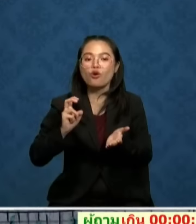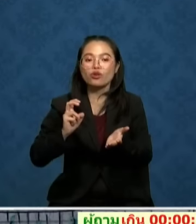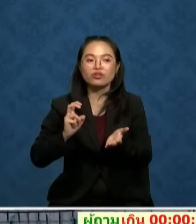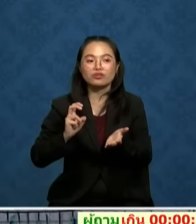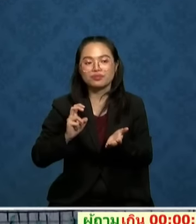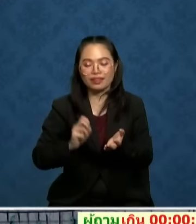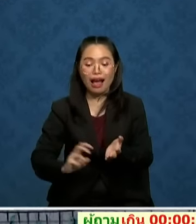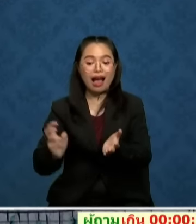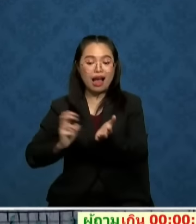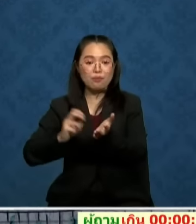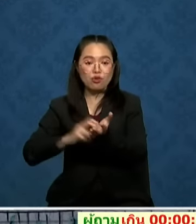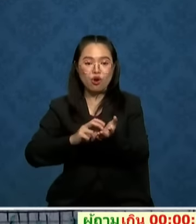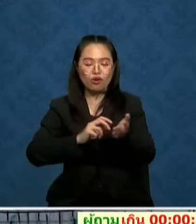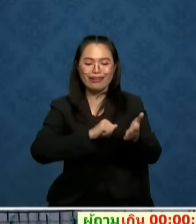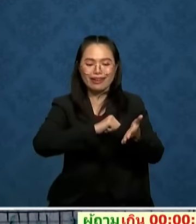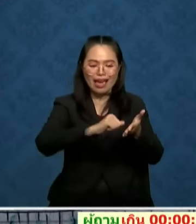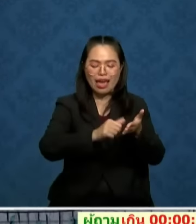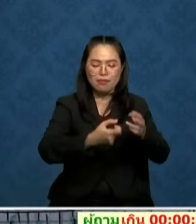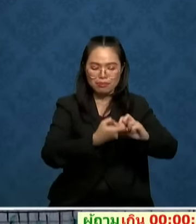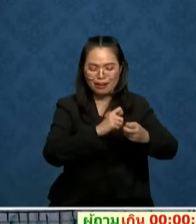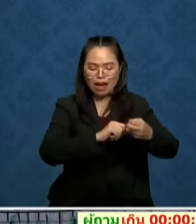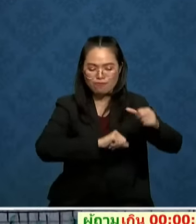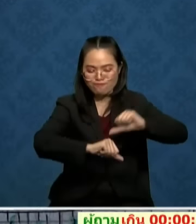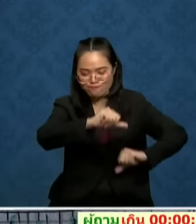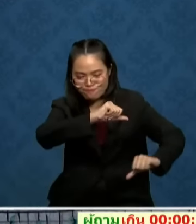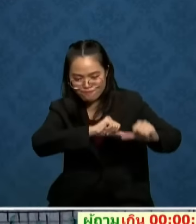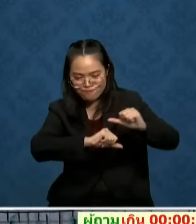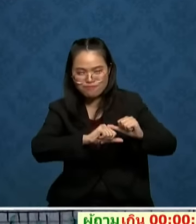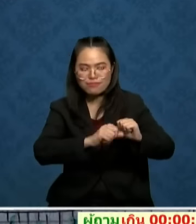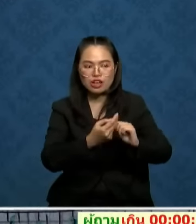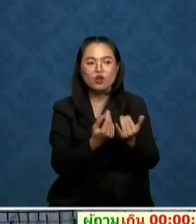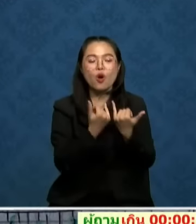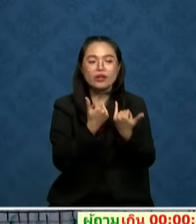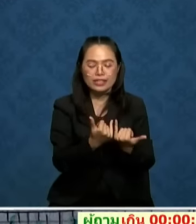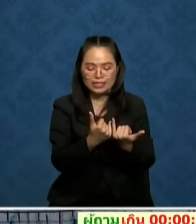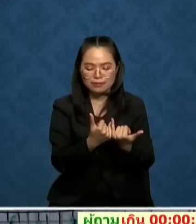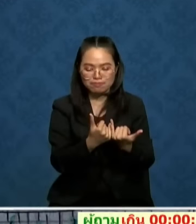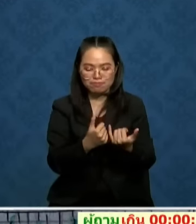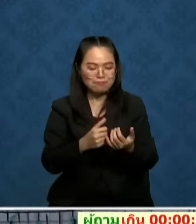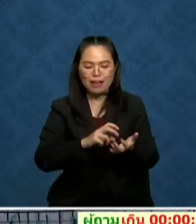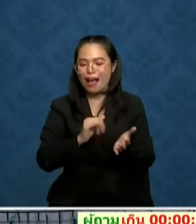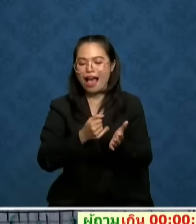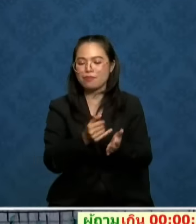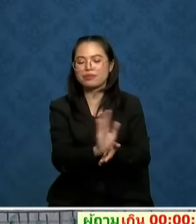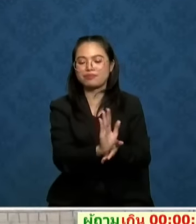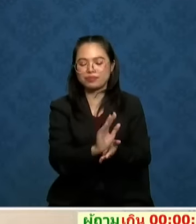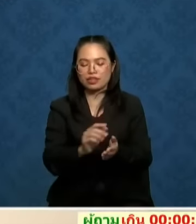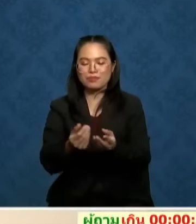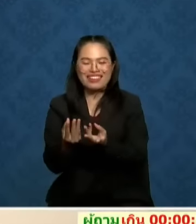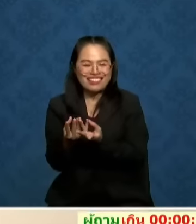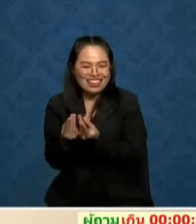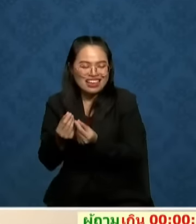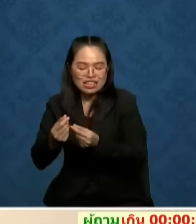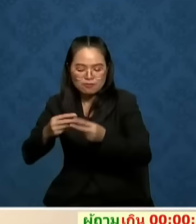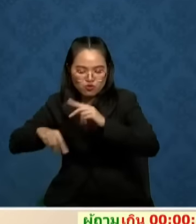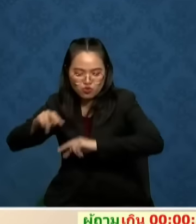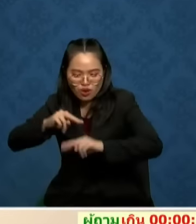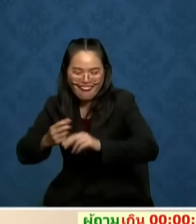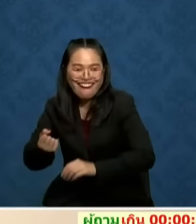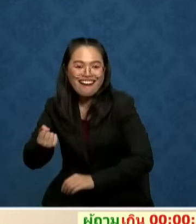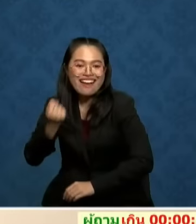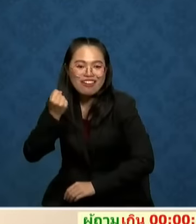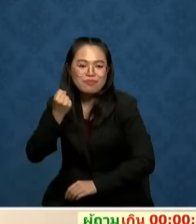องของการจับกรรมจัดกากทำไมมันออกง่ายทำไมมันมีเยอะนะคะหลังจากนี้จะไม่ง่ายอย่างที่ทุกคนคิดแล้วนะคะหลายคนก็บอกว่าทำไมไม่เอาเรื่